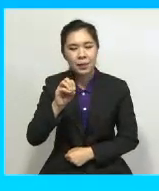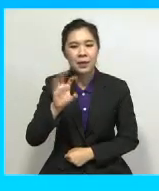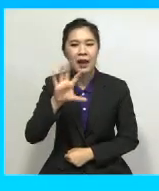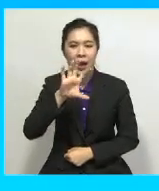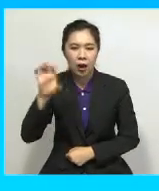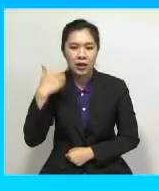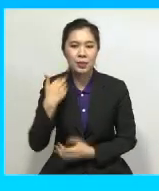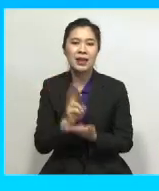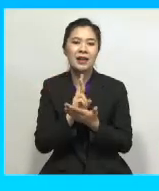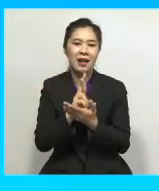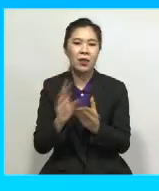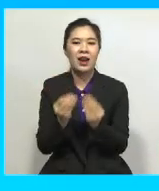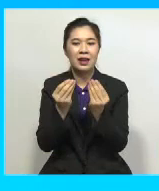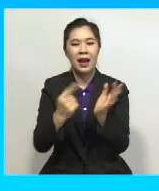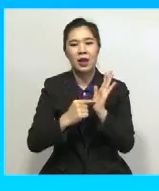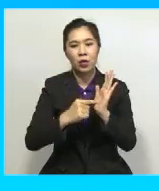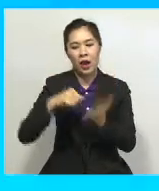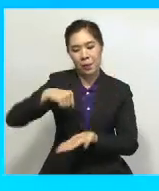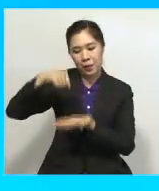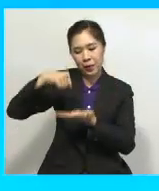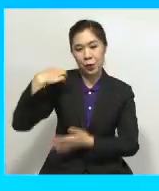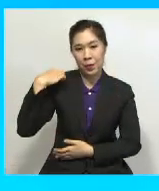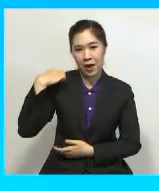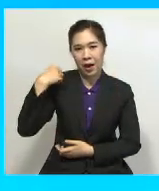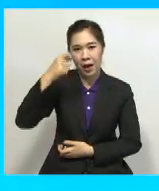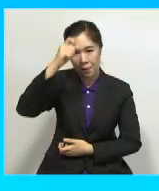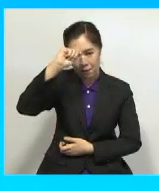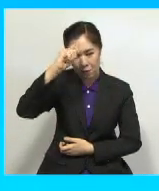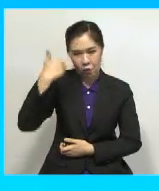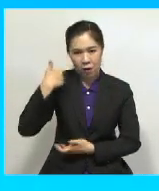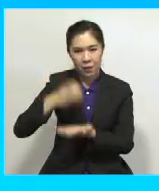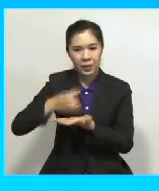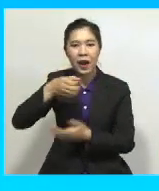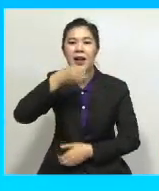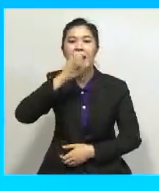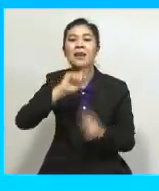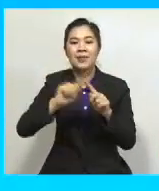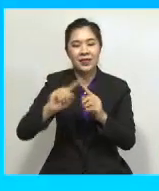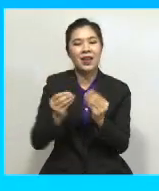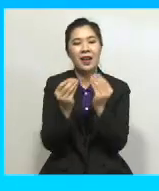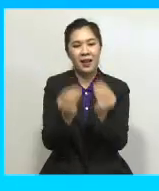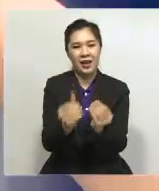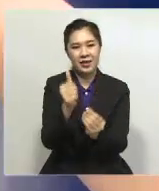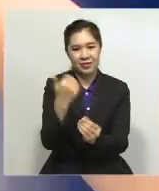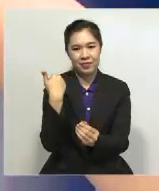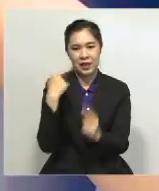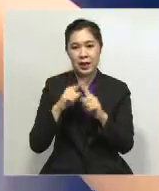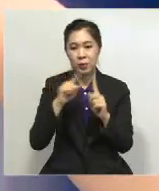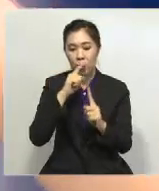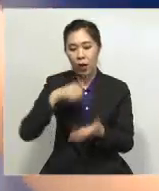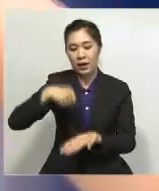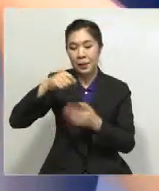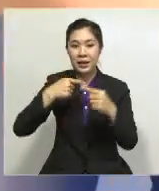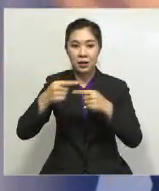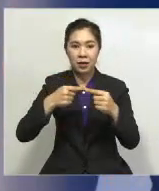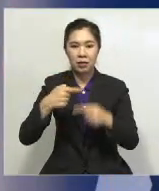รางวัลที่แตกต่างกันนะครับอย่างเช่นได้รับถุงผ้าหมวกและกระบอกน้ำสุดหรูเป็นรางวัลด้วยนะครับหรือว่าถ้าหากไม่รับถุงพลาสติกต